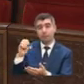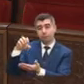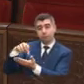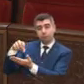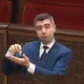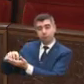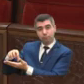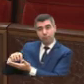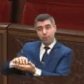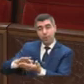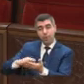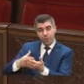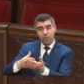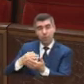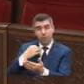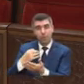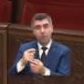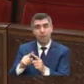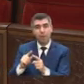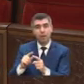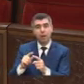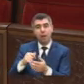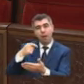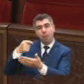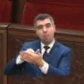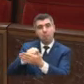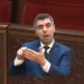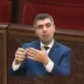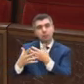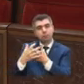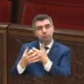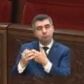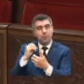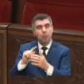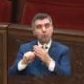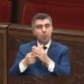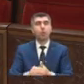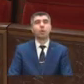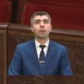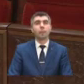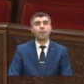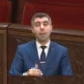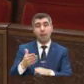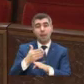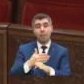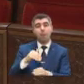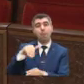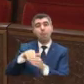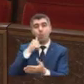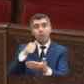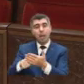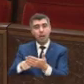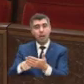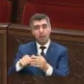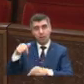كاين مفاوضات مع بريد المغرب، هادشي علاش الآن ابتداء من السنة المقبلة بعد ما درناه في الأنشطة الاقتصادية غنديروا ما يسمى